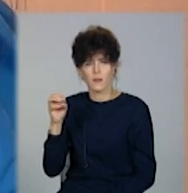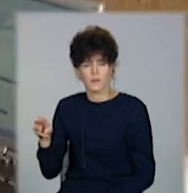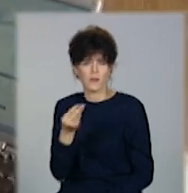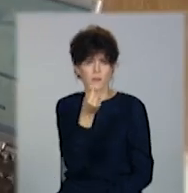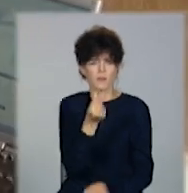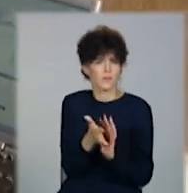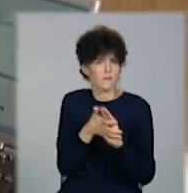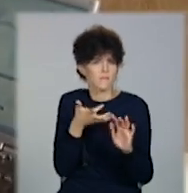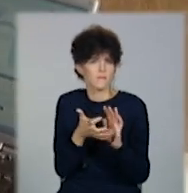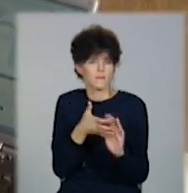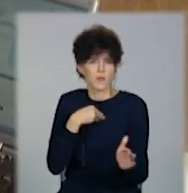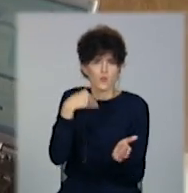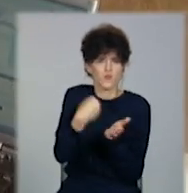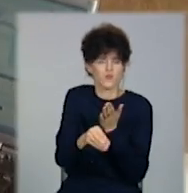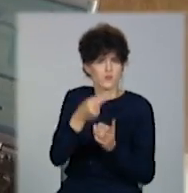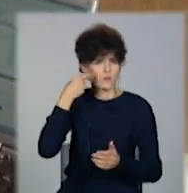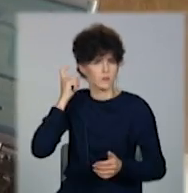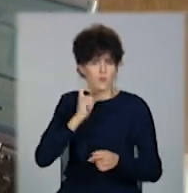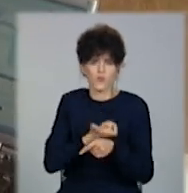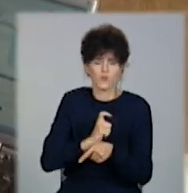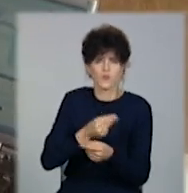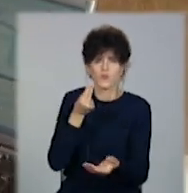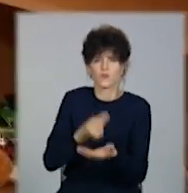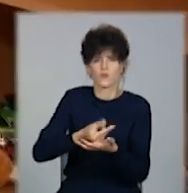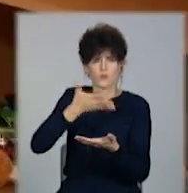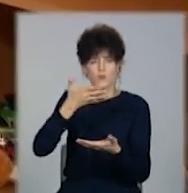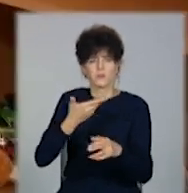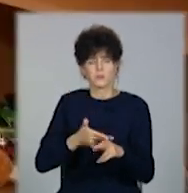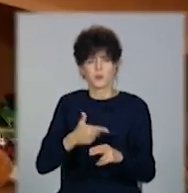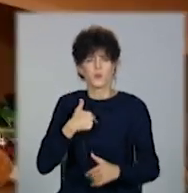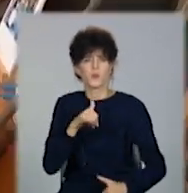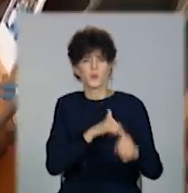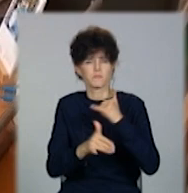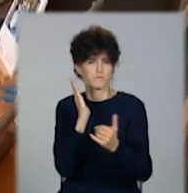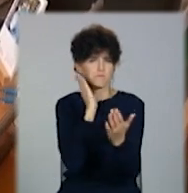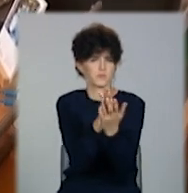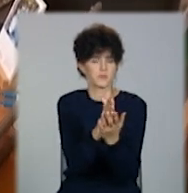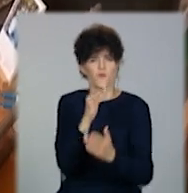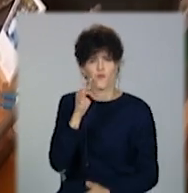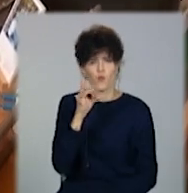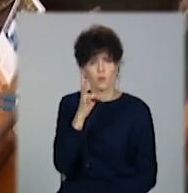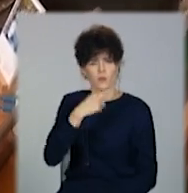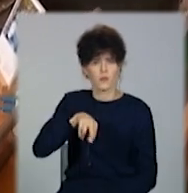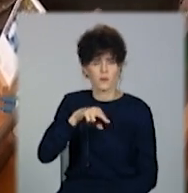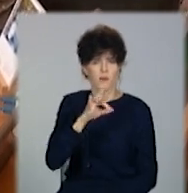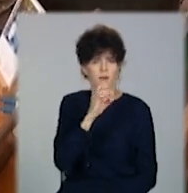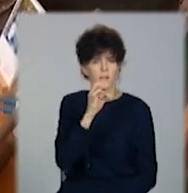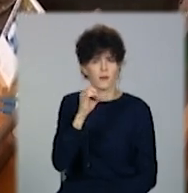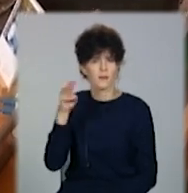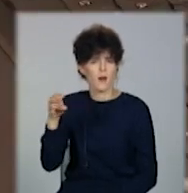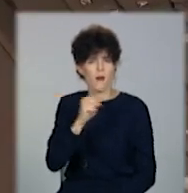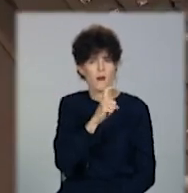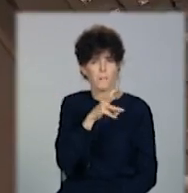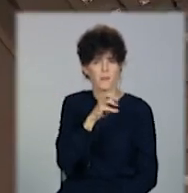бракує і купити такі слухові апарати вона б не змогла. Ми звернулися в фонд Рената Ахметова. Становиться легше